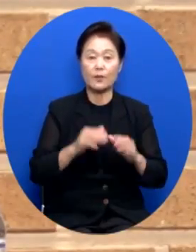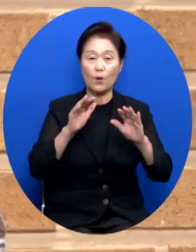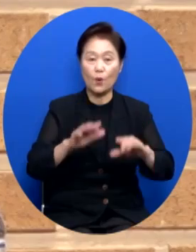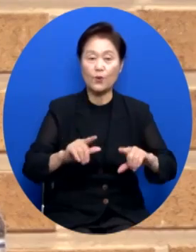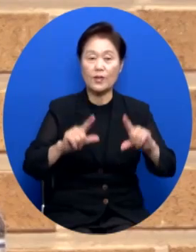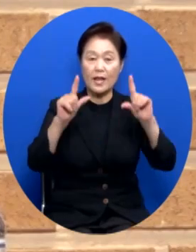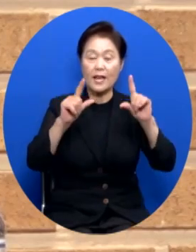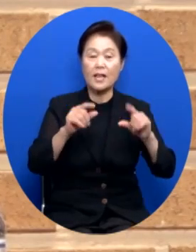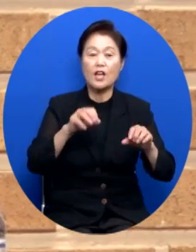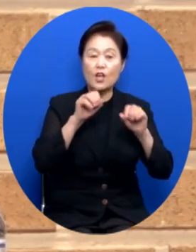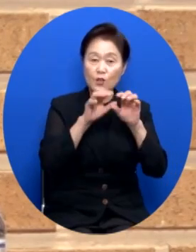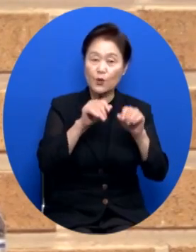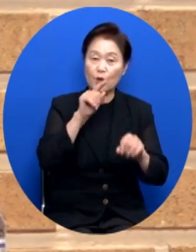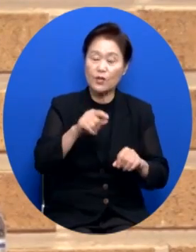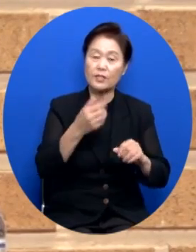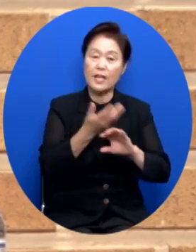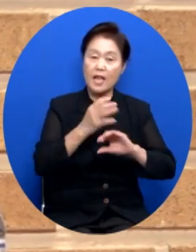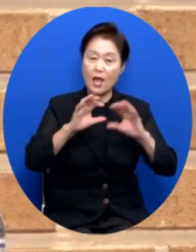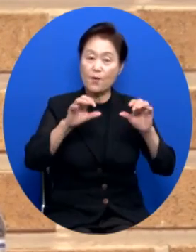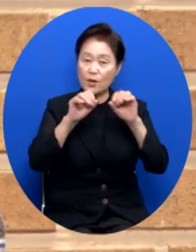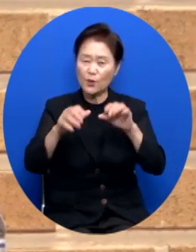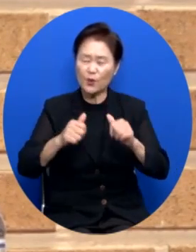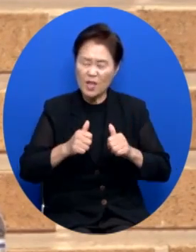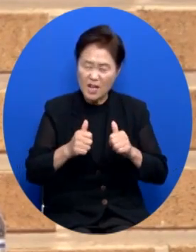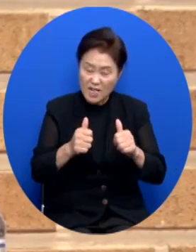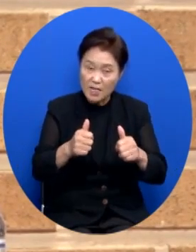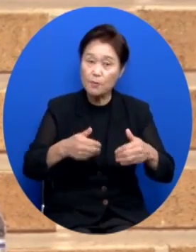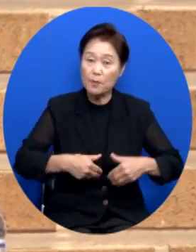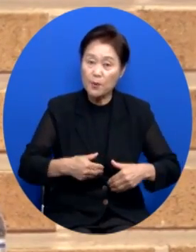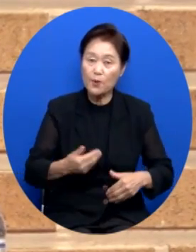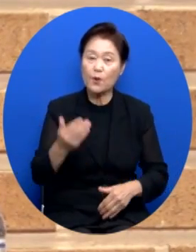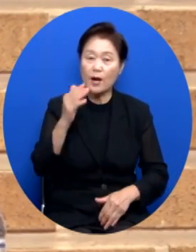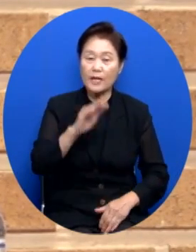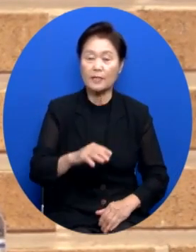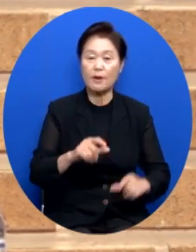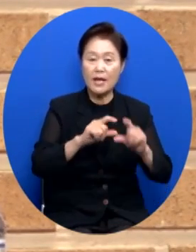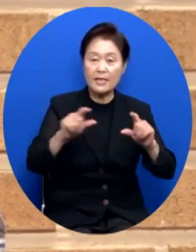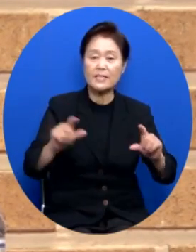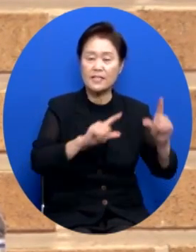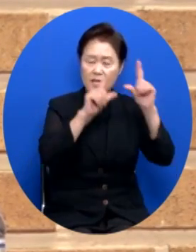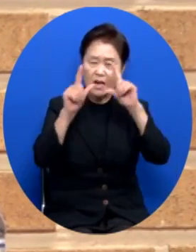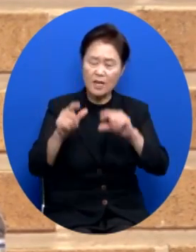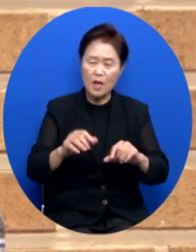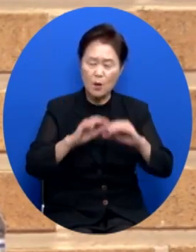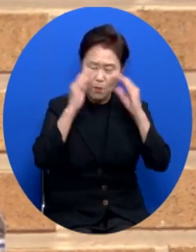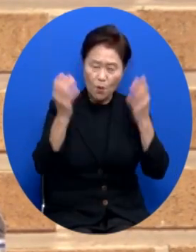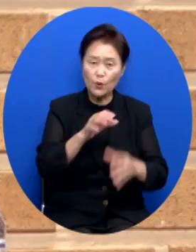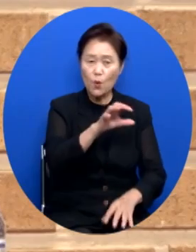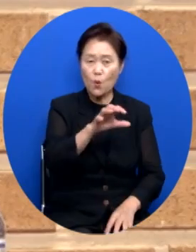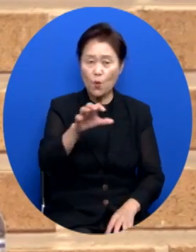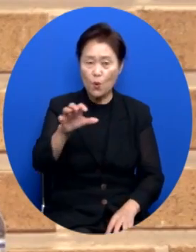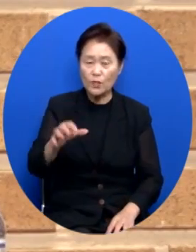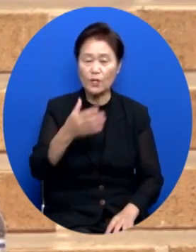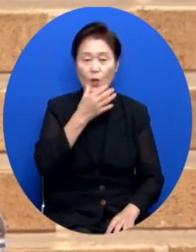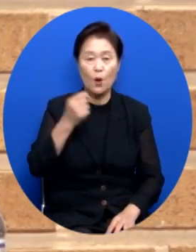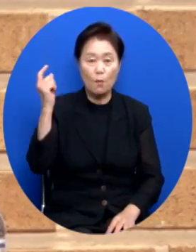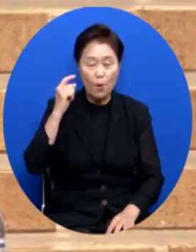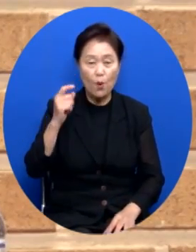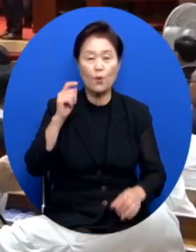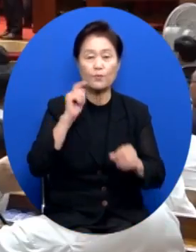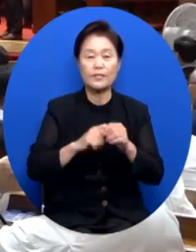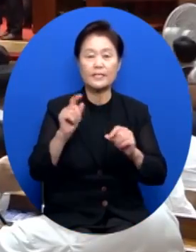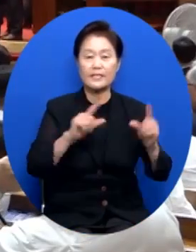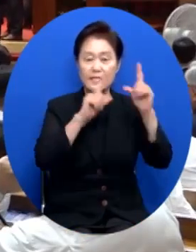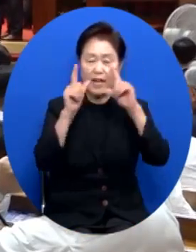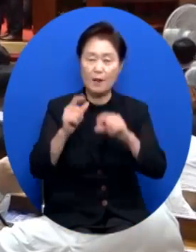되지만 일상의 모든 영역에서 복음적인 삶을 구현하는 것, 우리는 이 두 가지를 잘 감당해야 하는